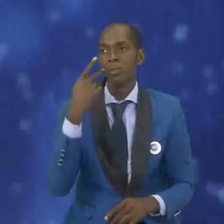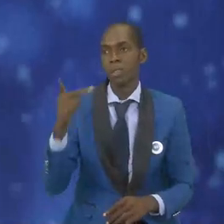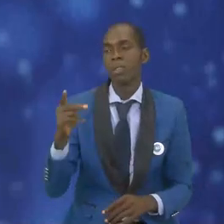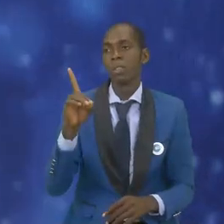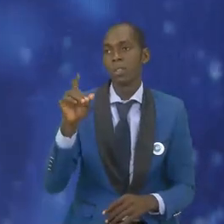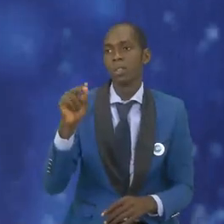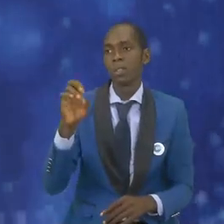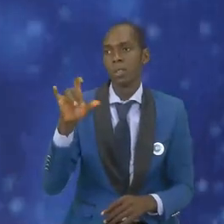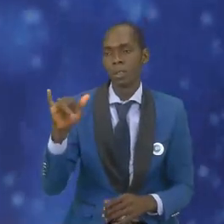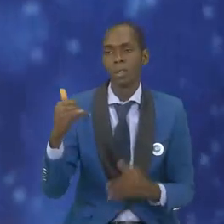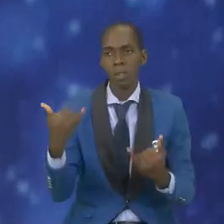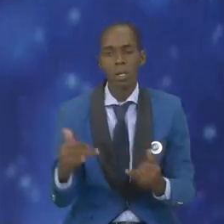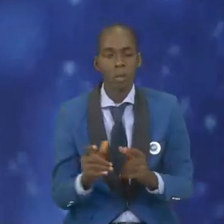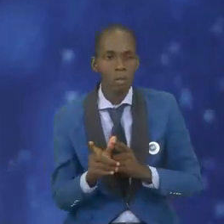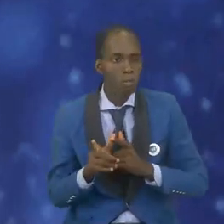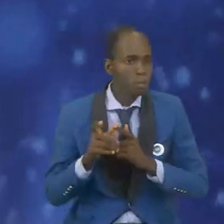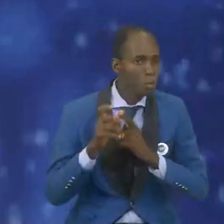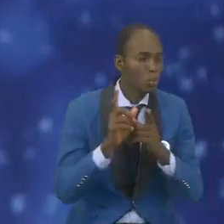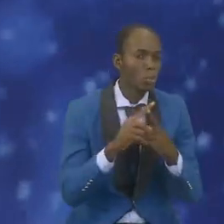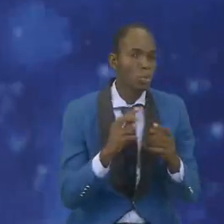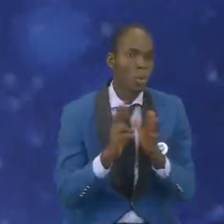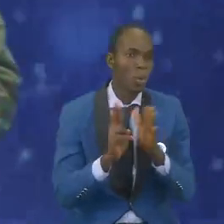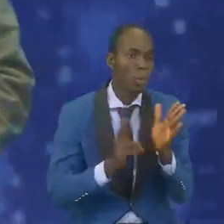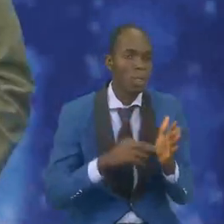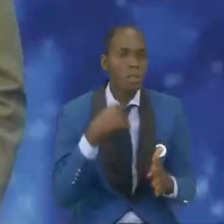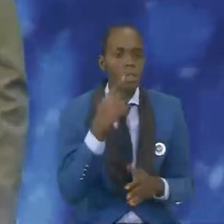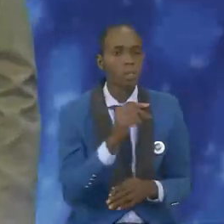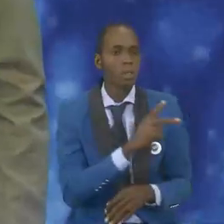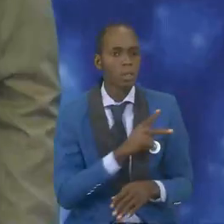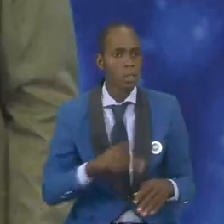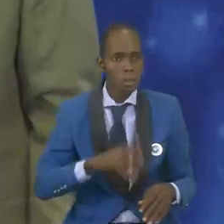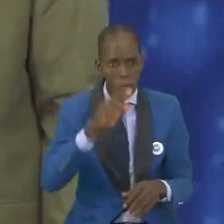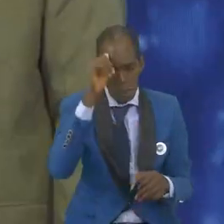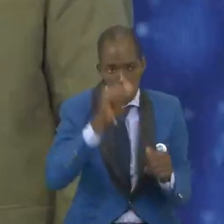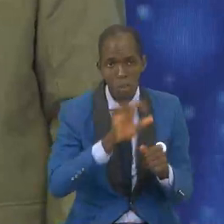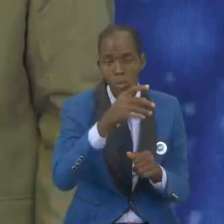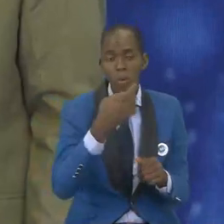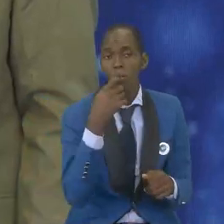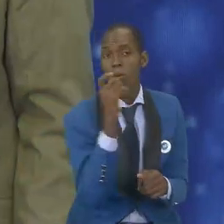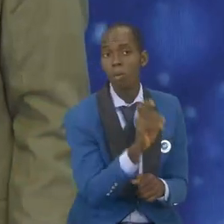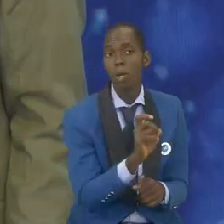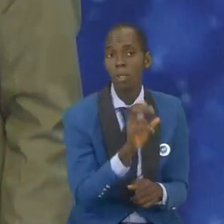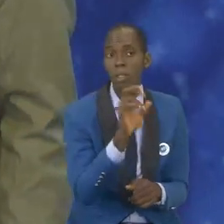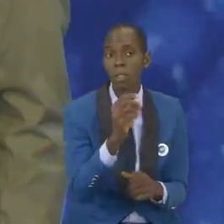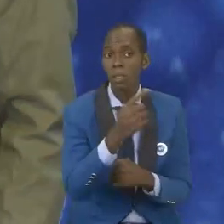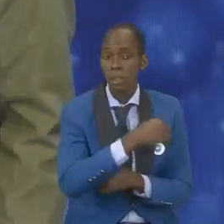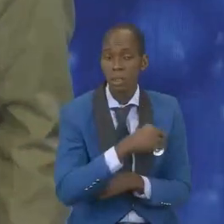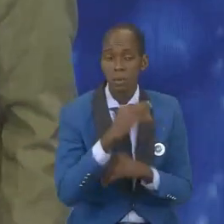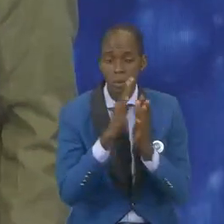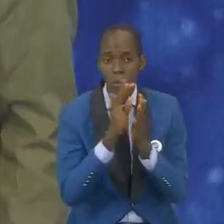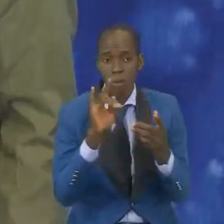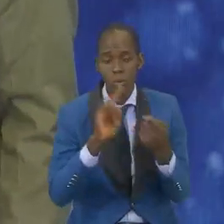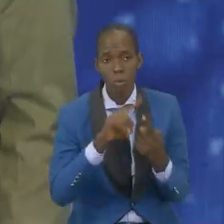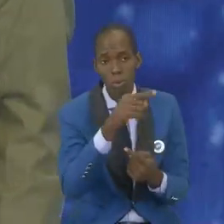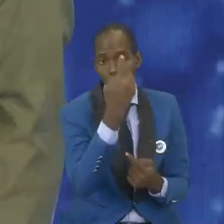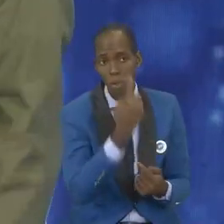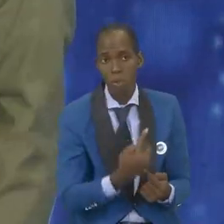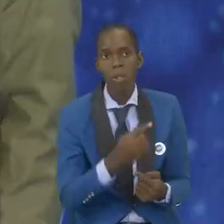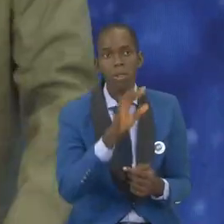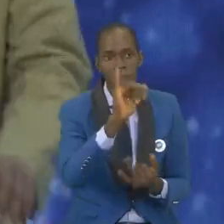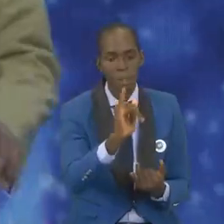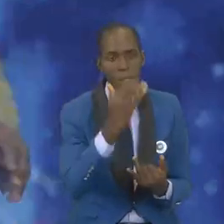vu. Et ils sont allés voir le roi pour dire, « Oh roi, rappelle-toi le décret. » Il a dit, « Oui, Daniel,